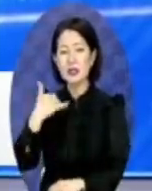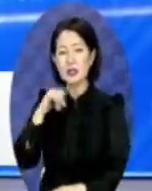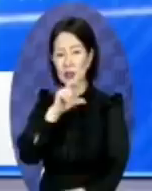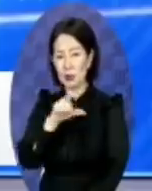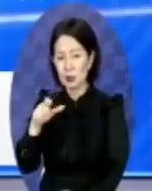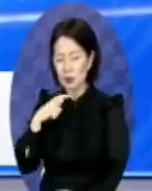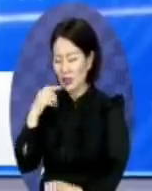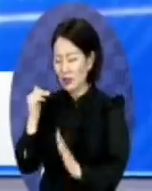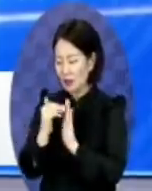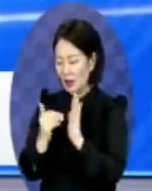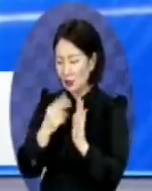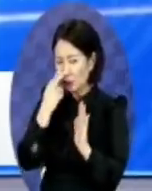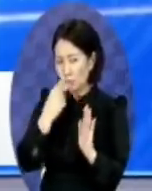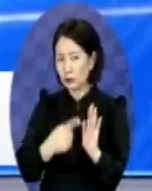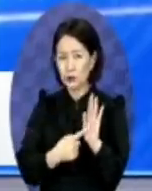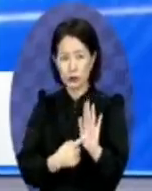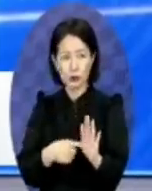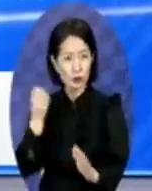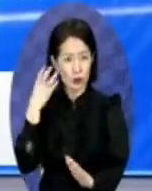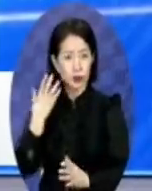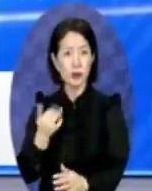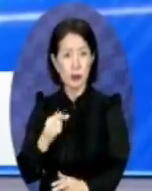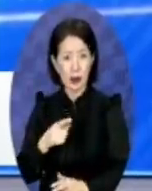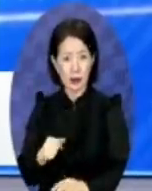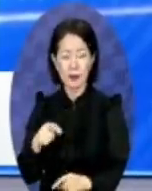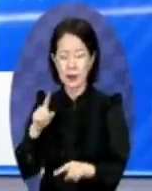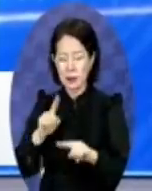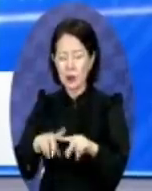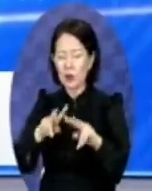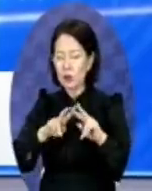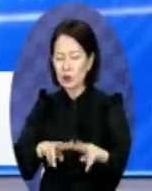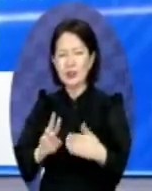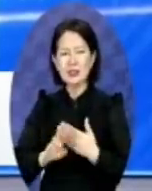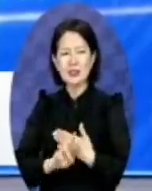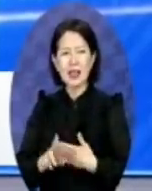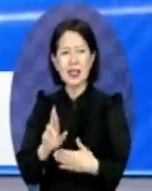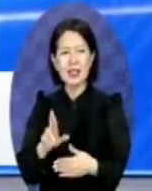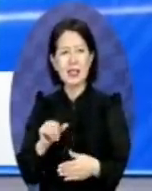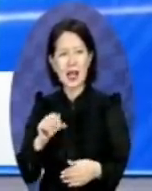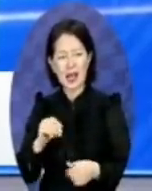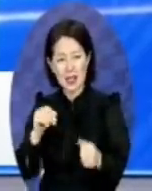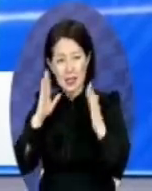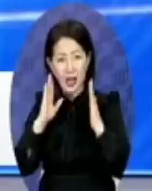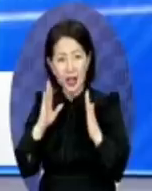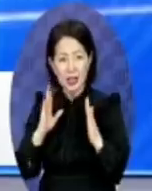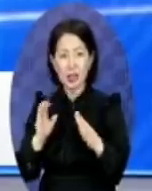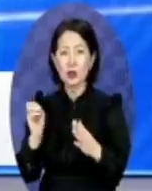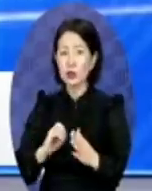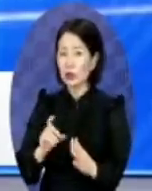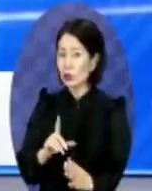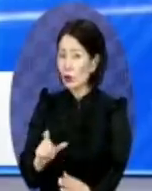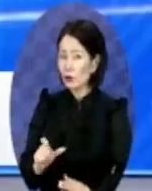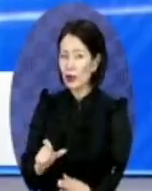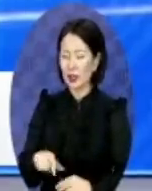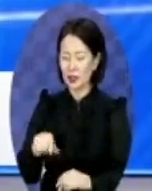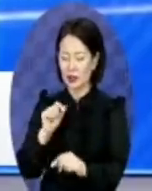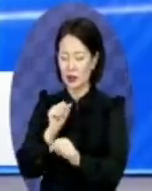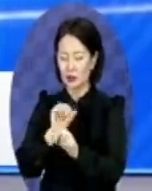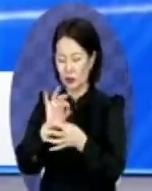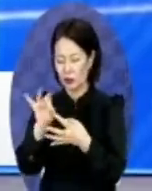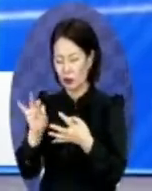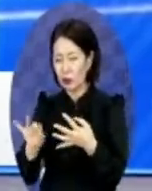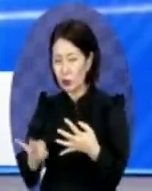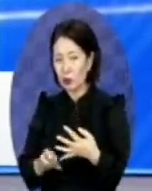хүмүүсийн тайлбар яриас үзэгч таах юм маань сонссон байх. За үргэлжлүүлэн ер нь цаашдаа энэ байдал дээр хэрхэн анхаарал хандуулах ёстой юм. За талбарын одоо